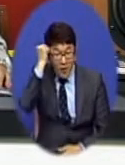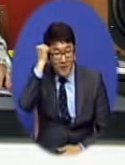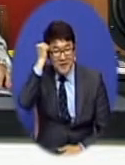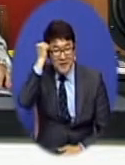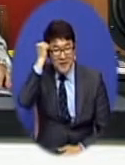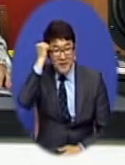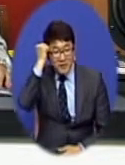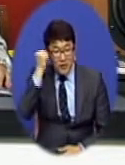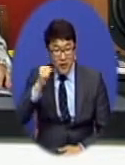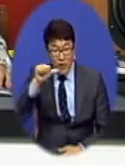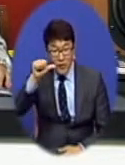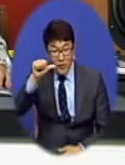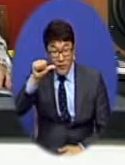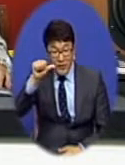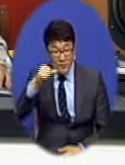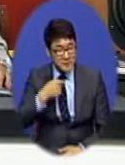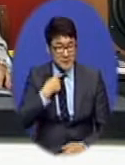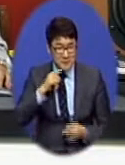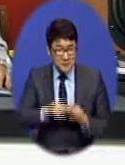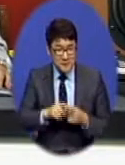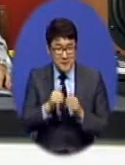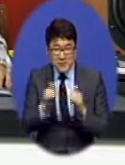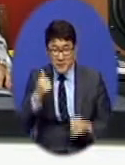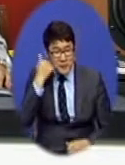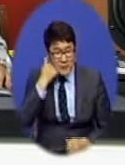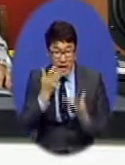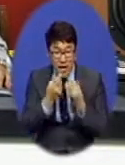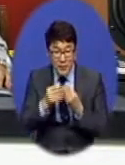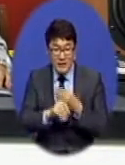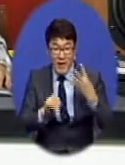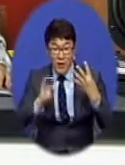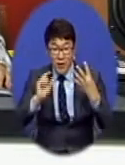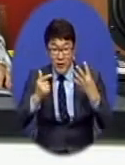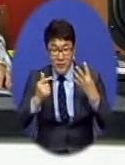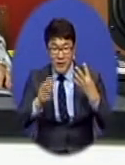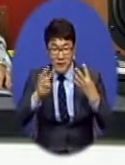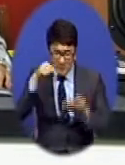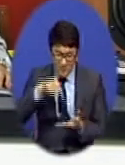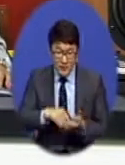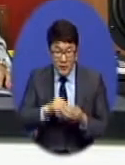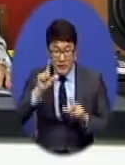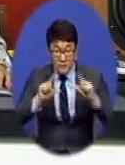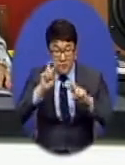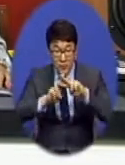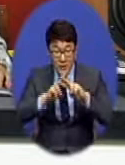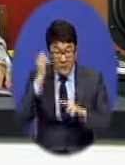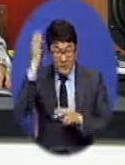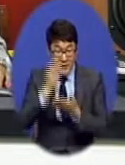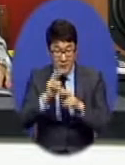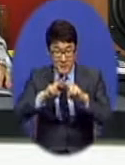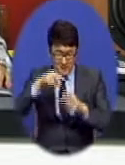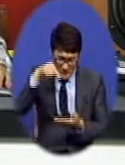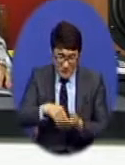두셨다가 5번 누르시고 제가 마음에 드는 참여자가 4번이다. 그러면 4번 딱 누르시고 우물정자 잊지 마시고 누르신 후에